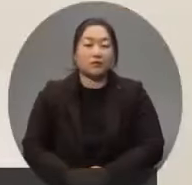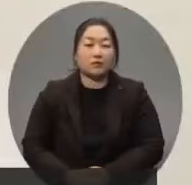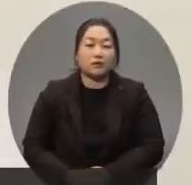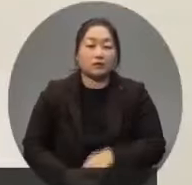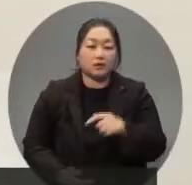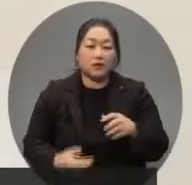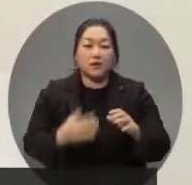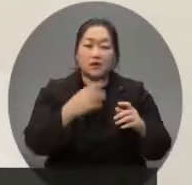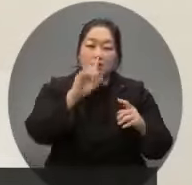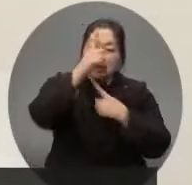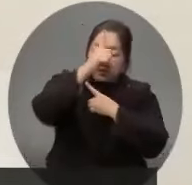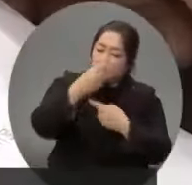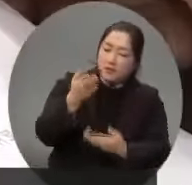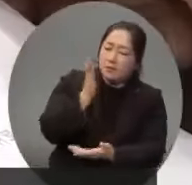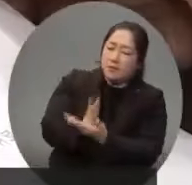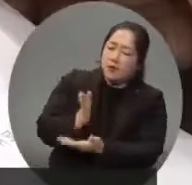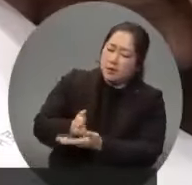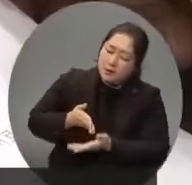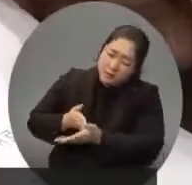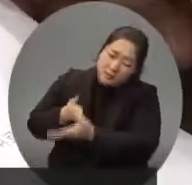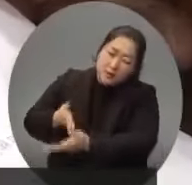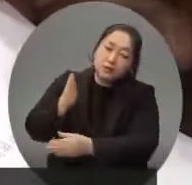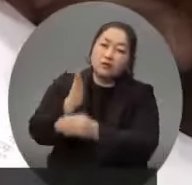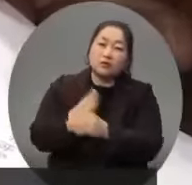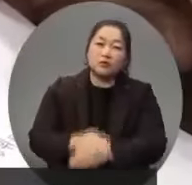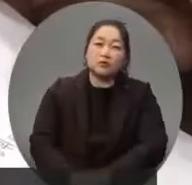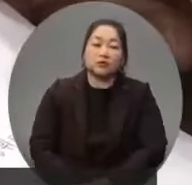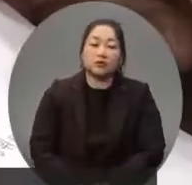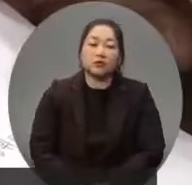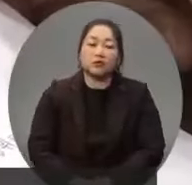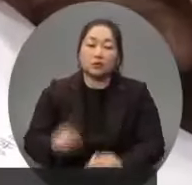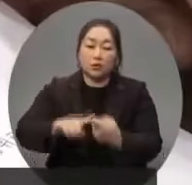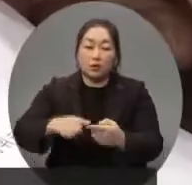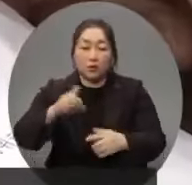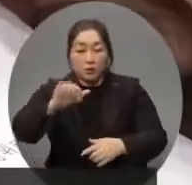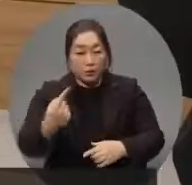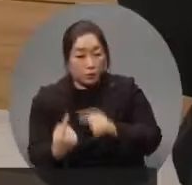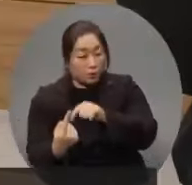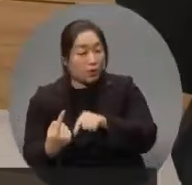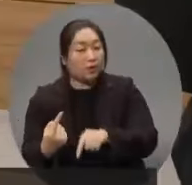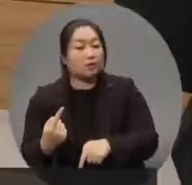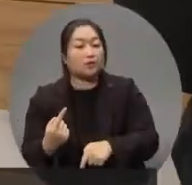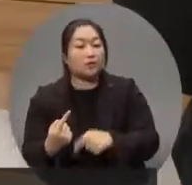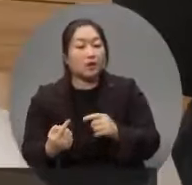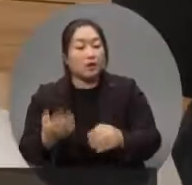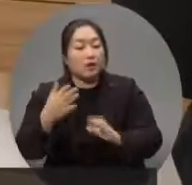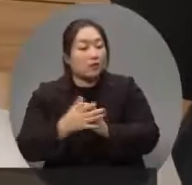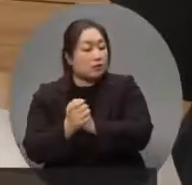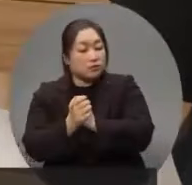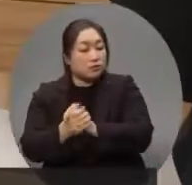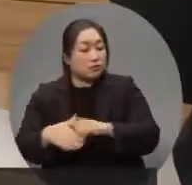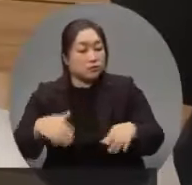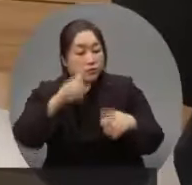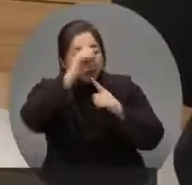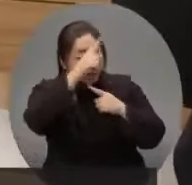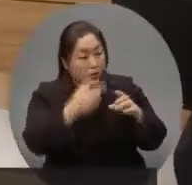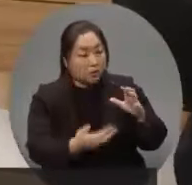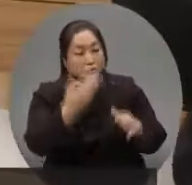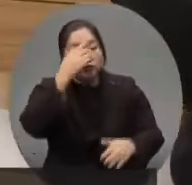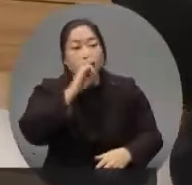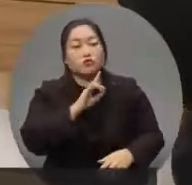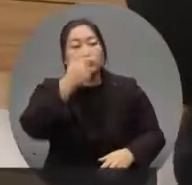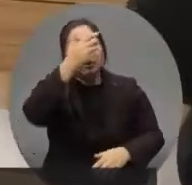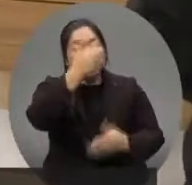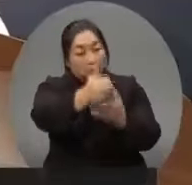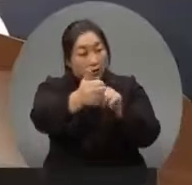이른바 친명계의 불출마 요구가 잇따르고 있습니다. 이에 대해 노 전 실장은 친명계 핵심인 중앙당 고위 당직자에게